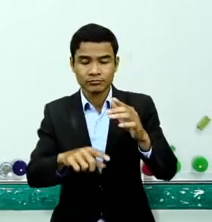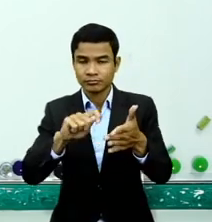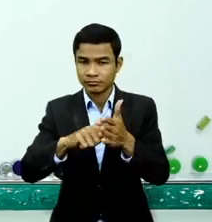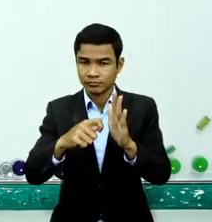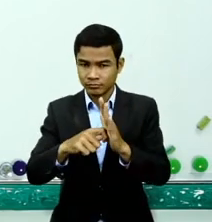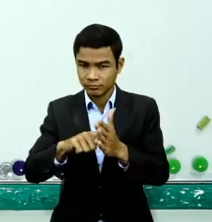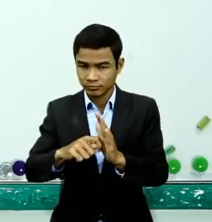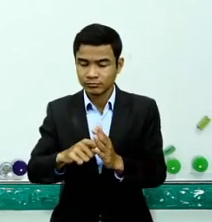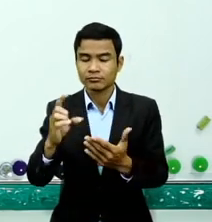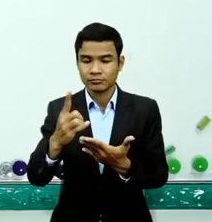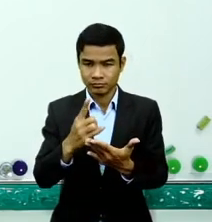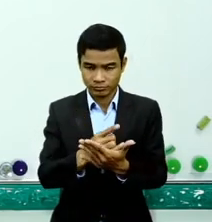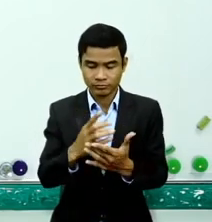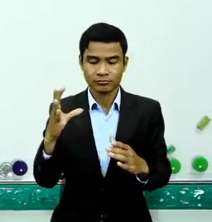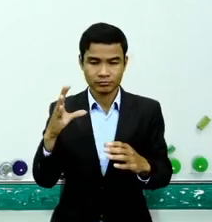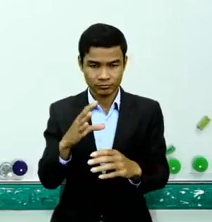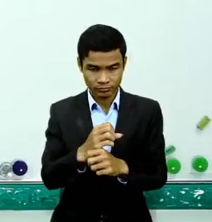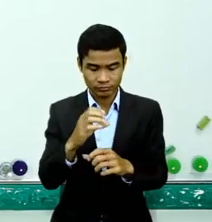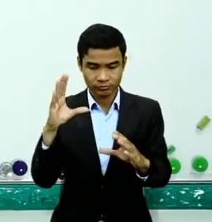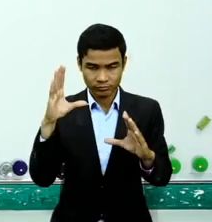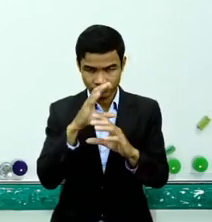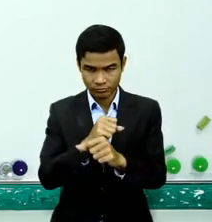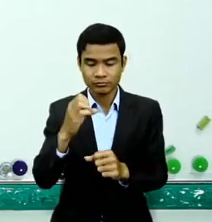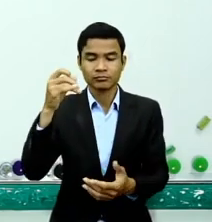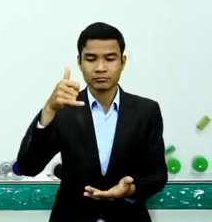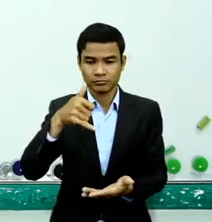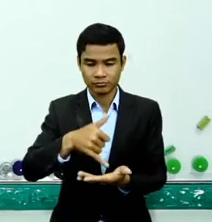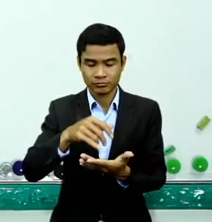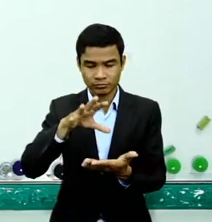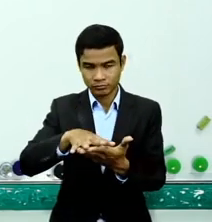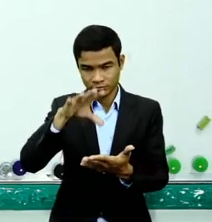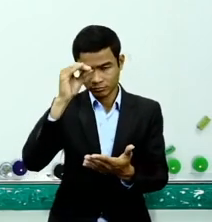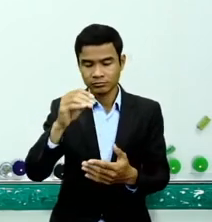mì riêng sừng khai được bài chương đại chương riêng này thay ní